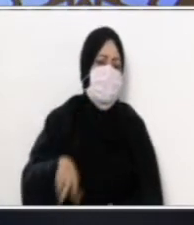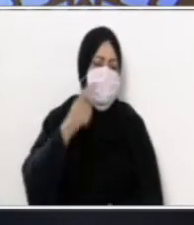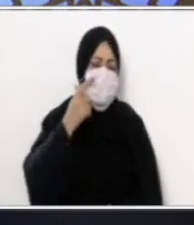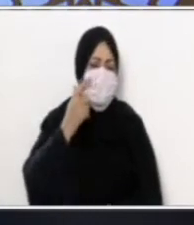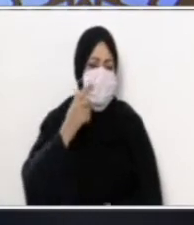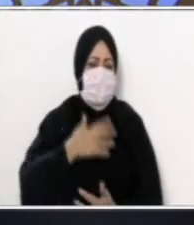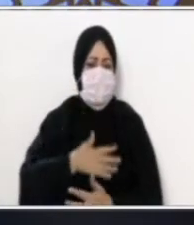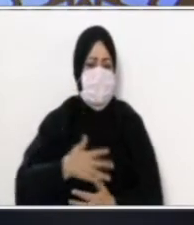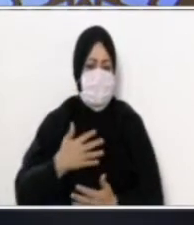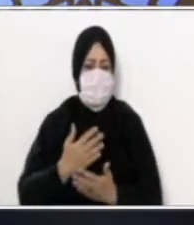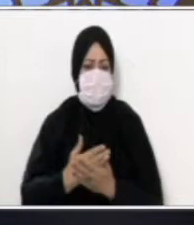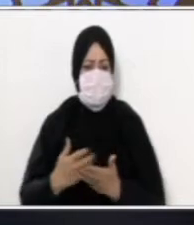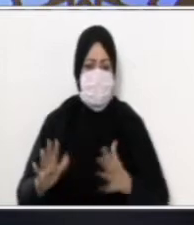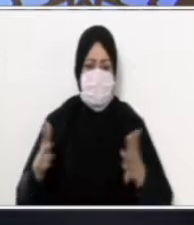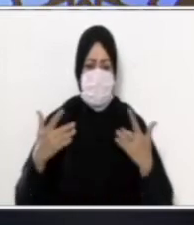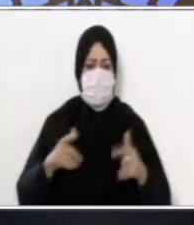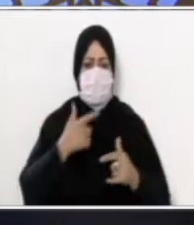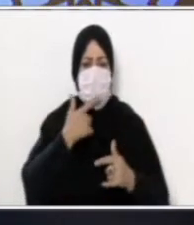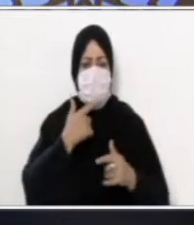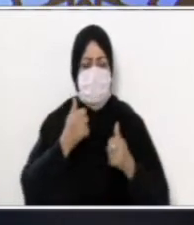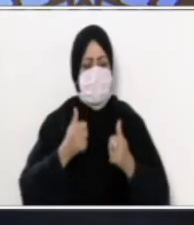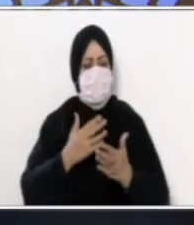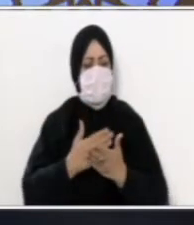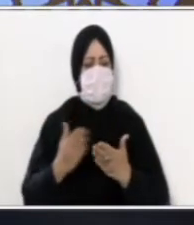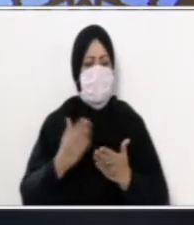تمام واضح ان شاء